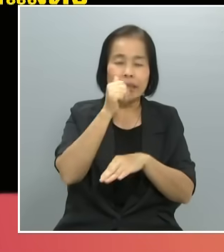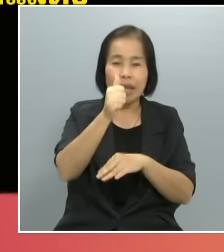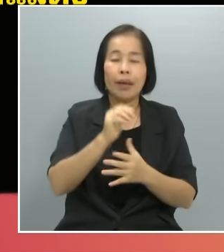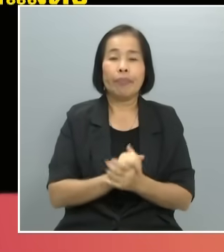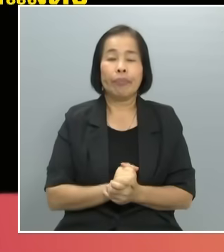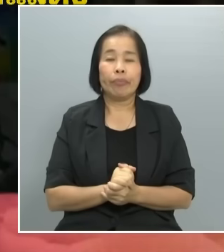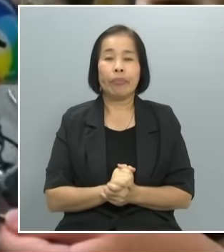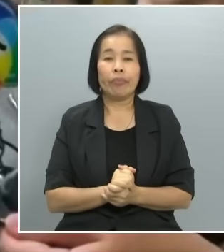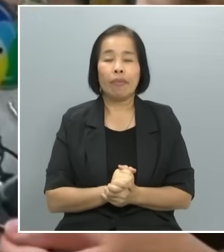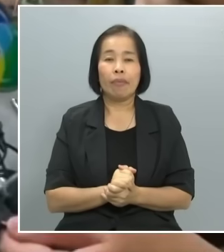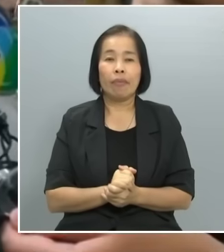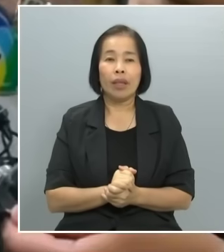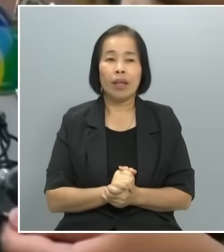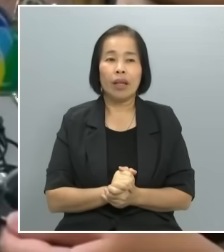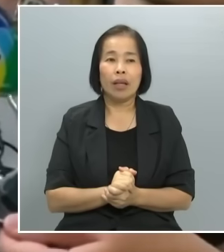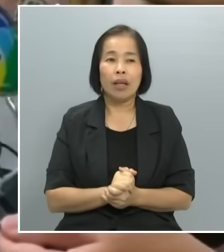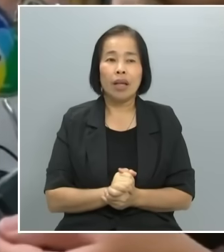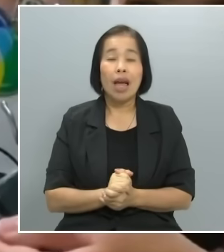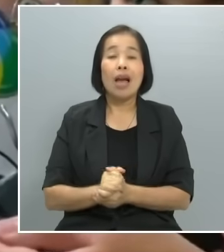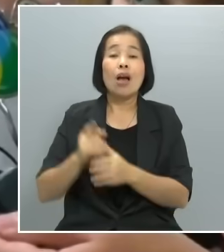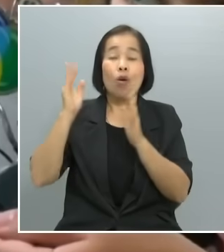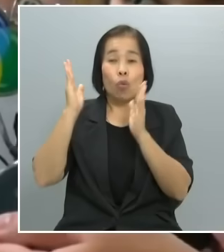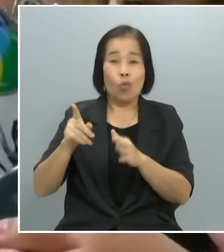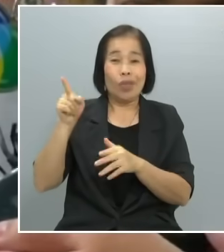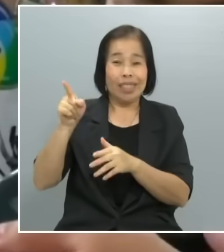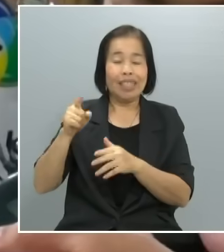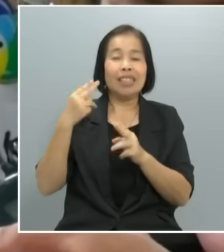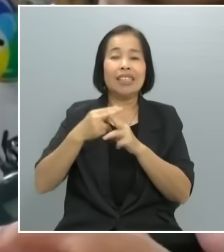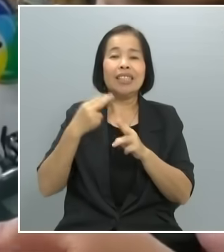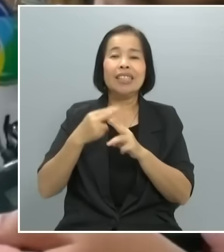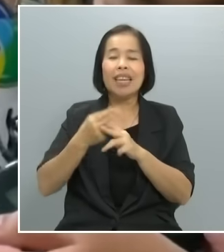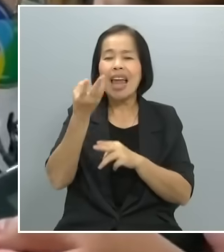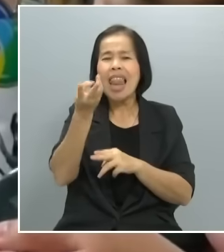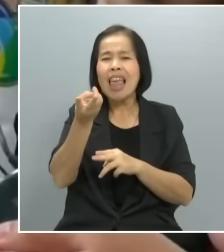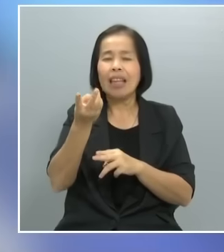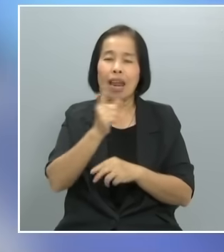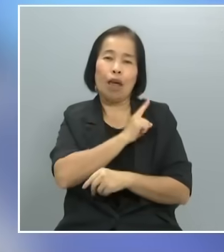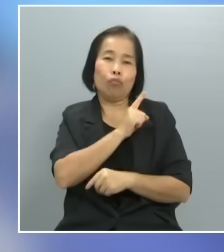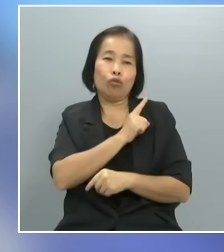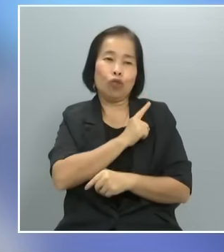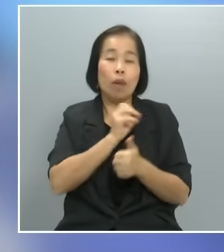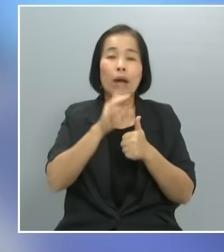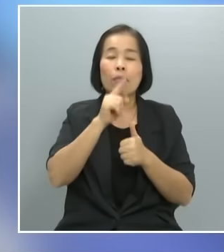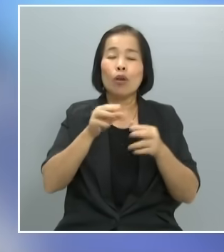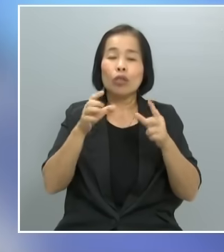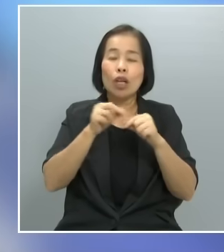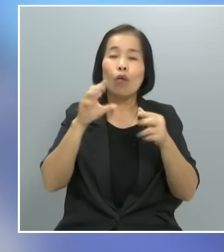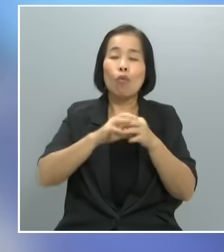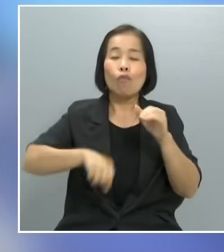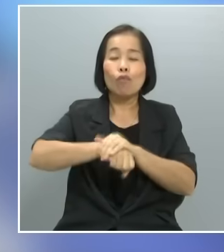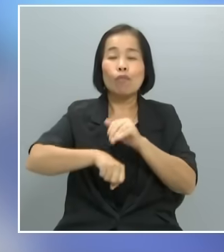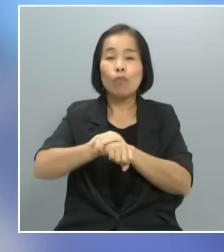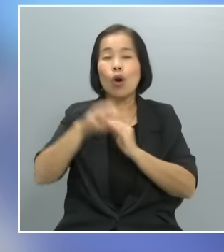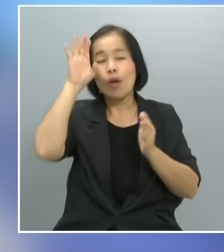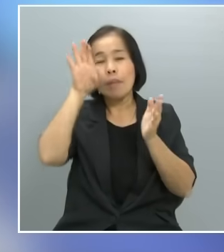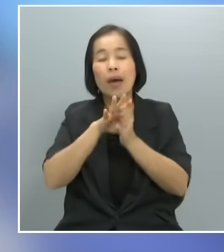เดียวกันโค้ชพี่เล็กเองชี้แจงเรื่องนักฟุตบอลด้วยค่ะมีการชี้แจงนะคะบอกว่าที่ส่งรูปนักฟุตบอลให้